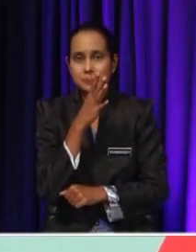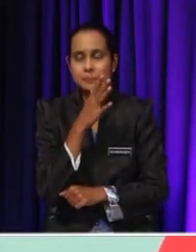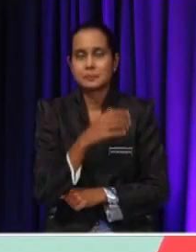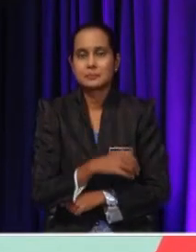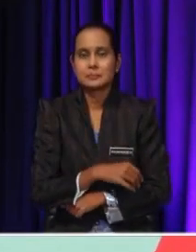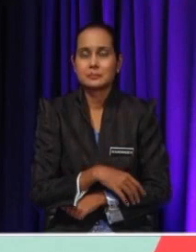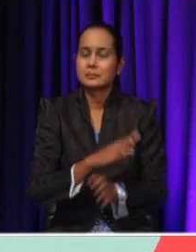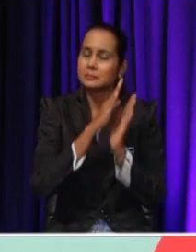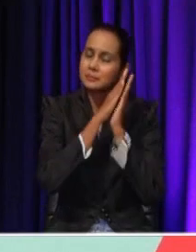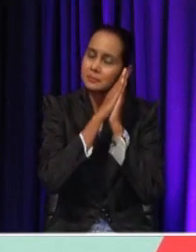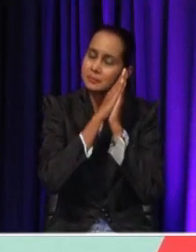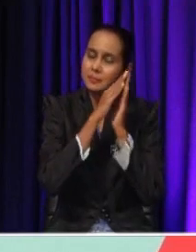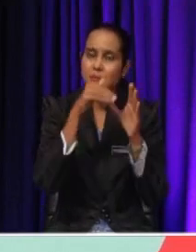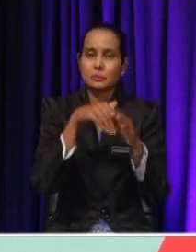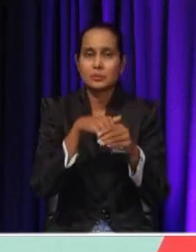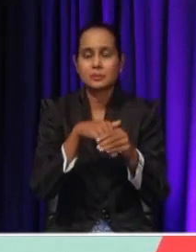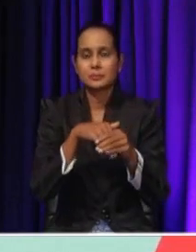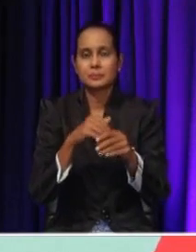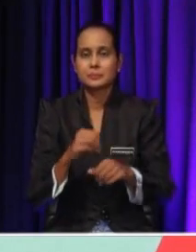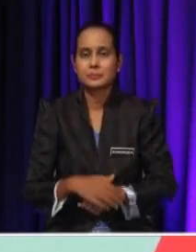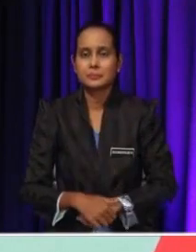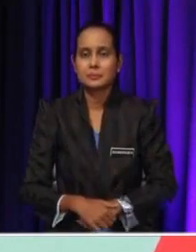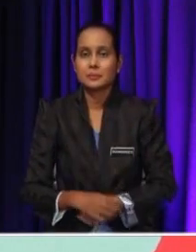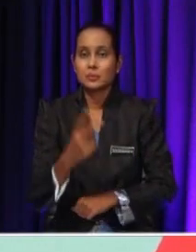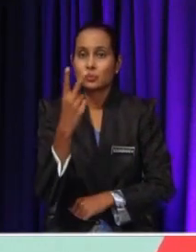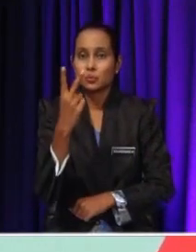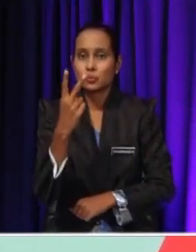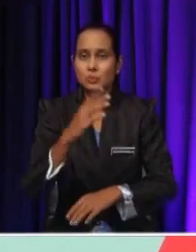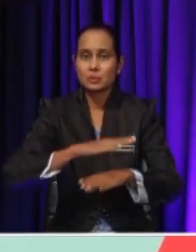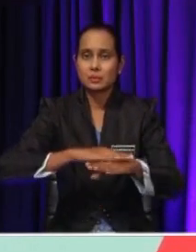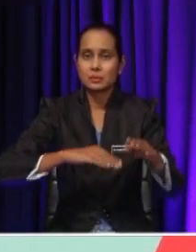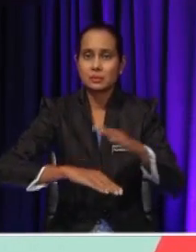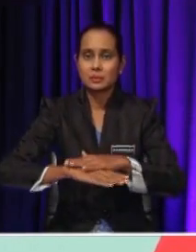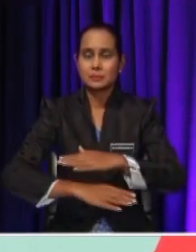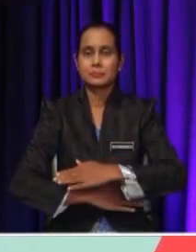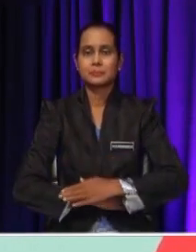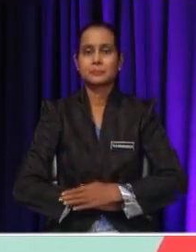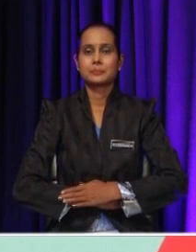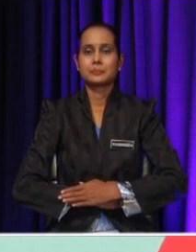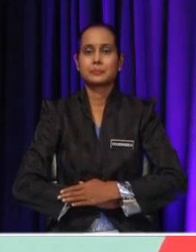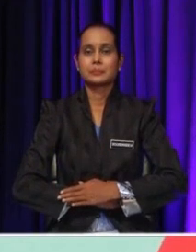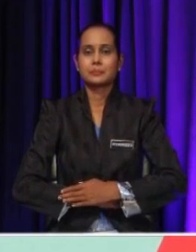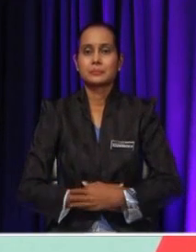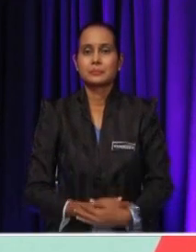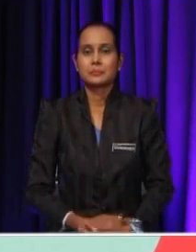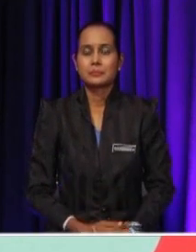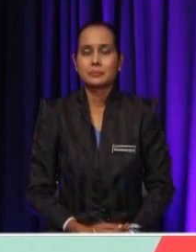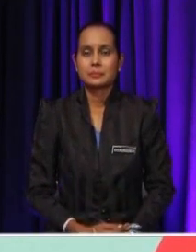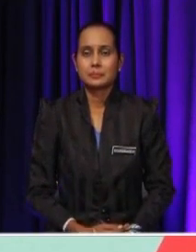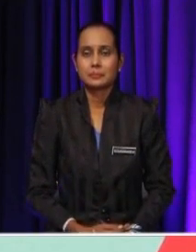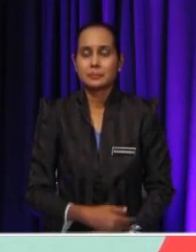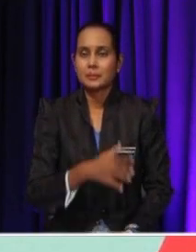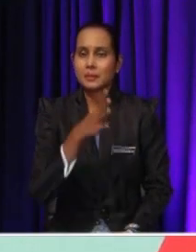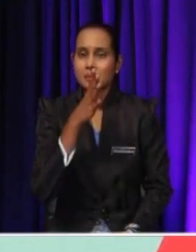Lina dalam rahap dua tangan kaku berdak bibir Bunda